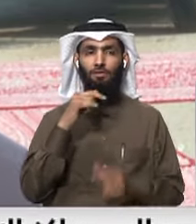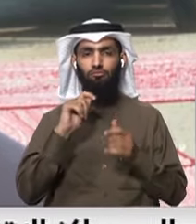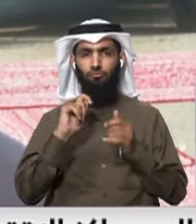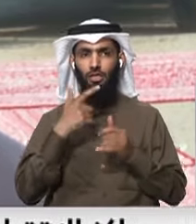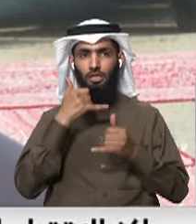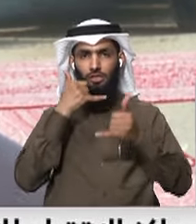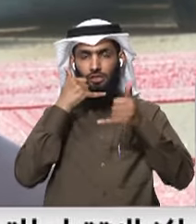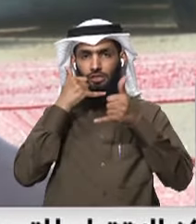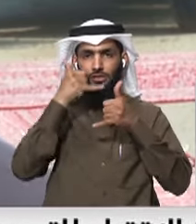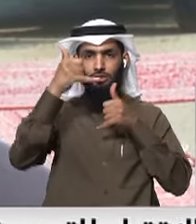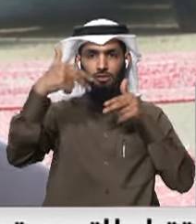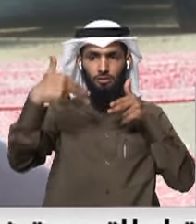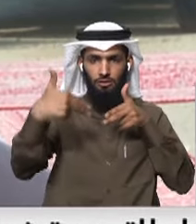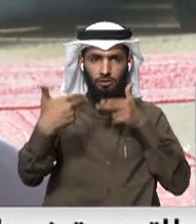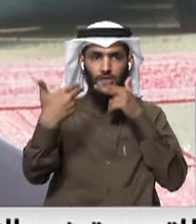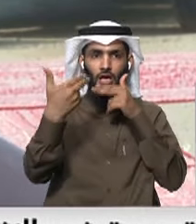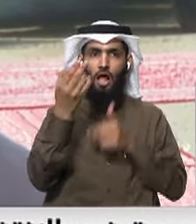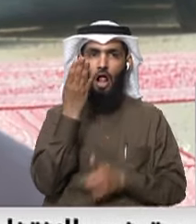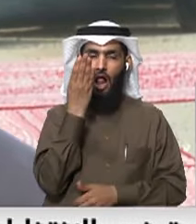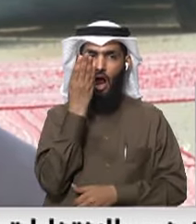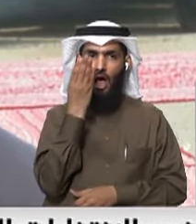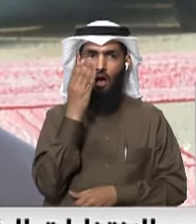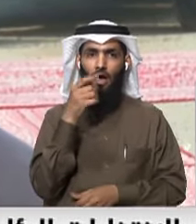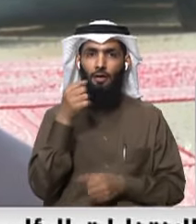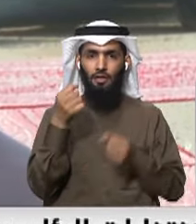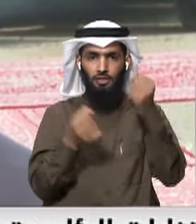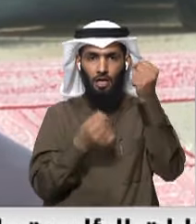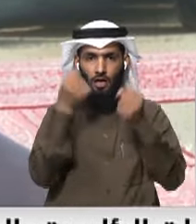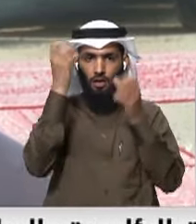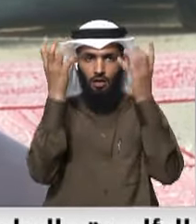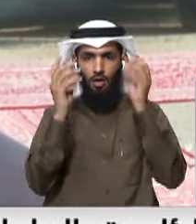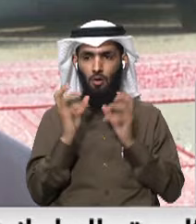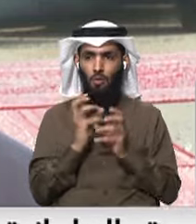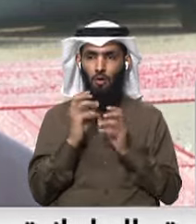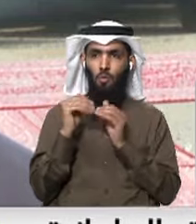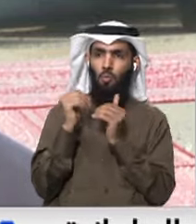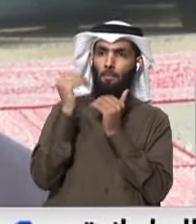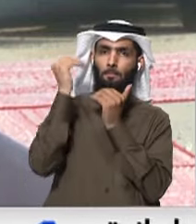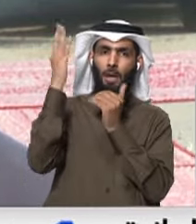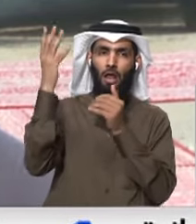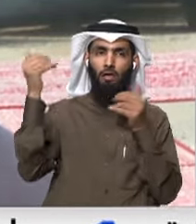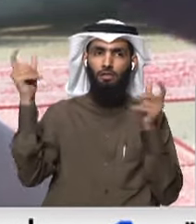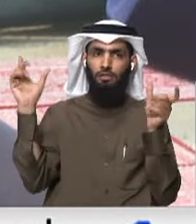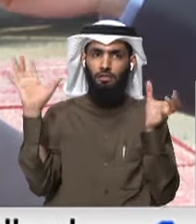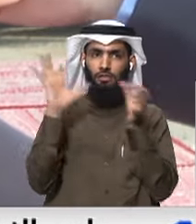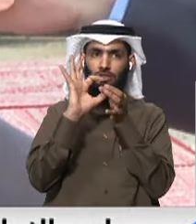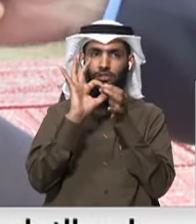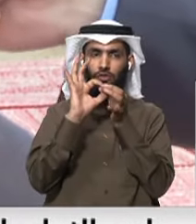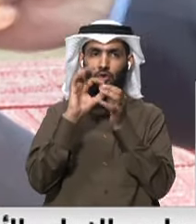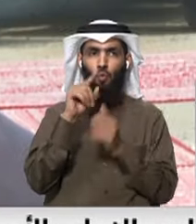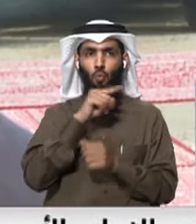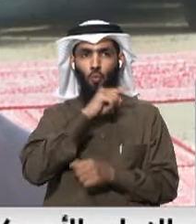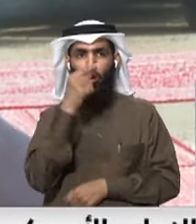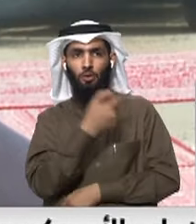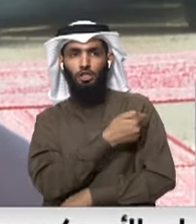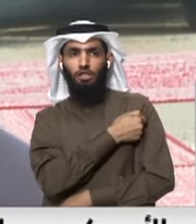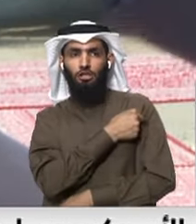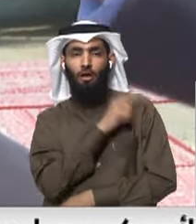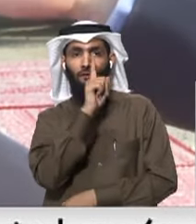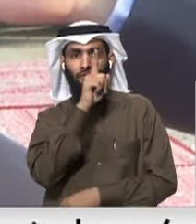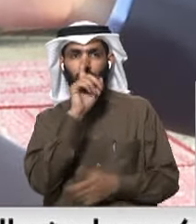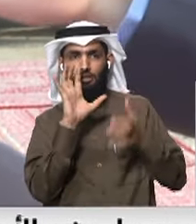مرئيه ومسموعه من داخل سياره الاسعاف وخارج سياره الاسعاف بالتواصل مع اقسام الطوارئ التي